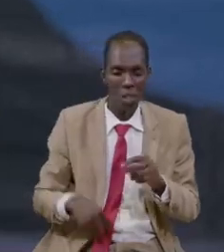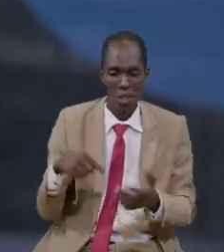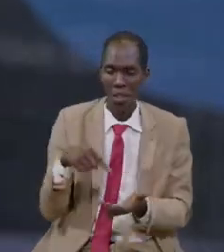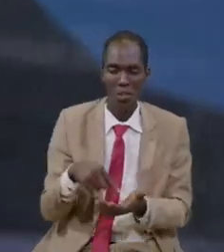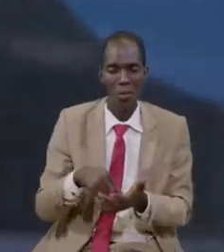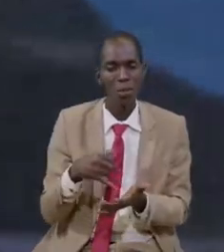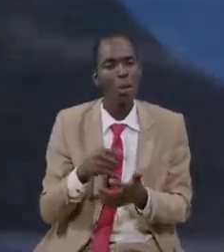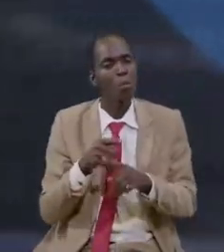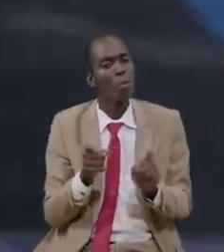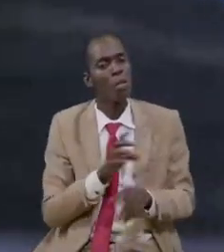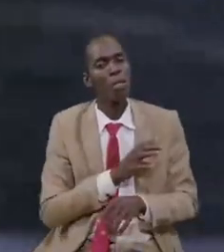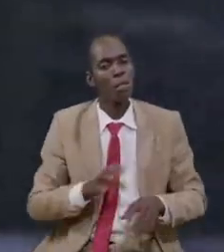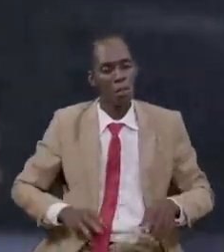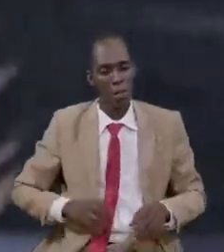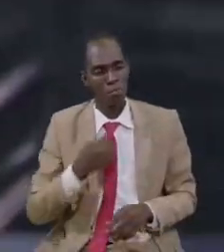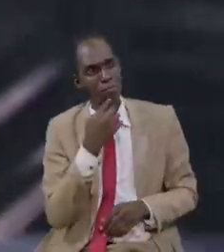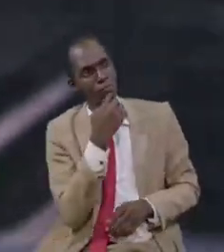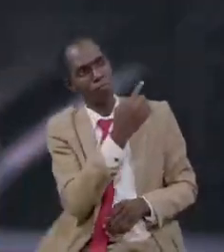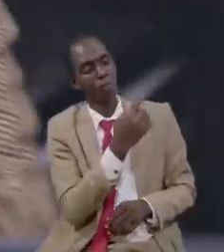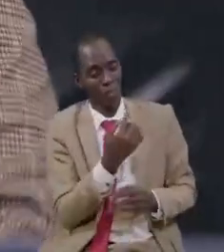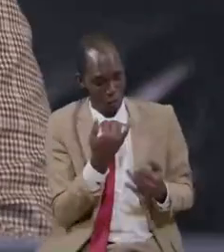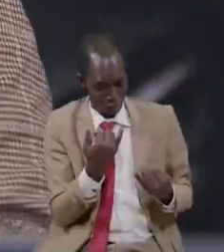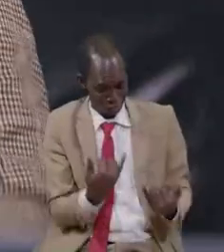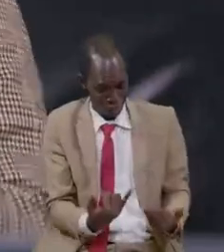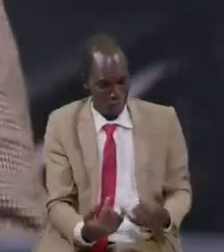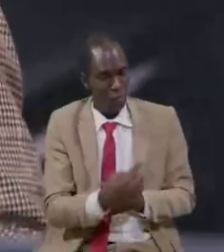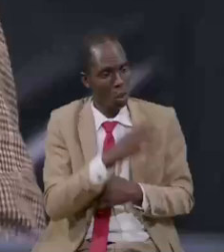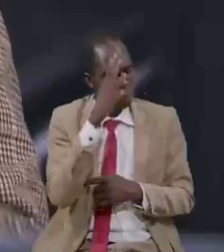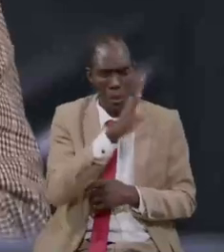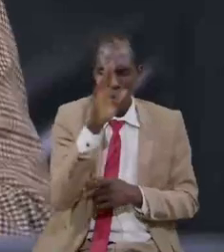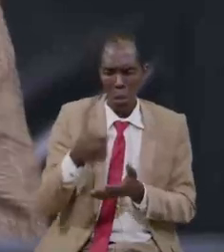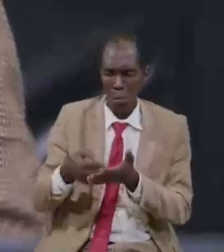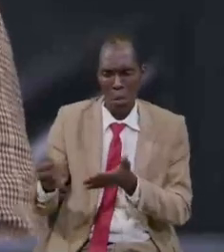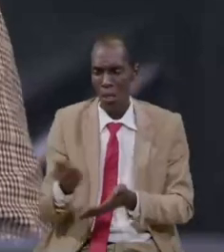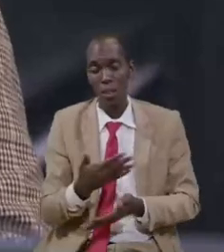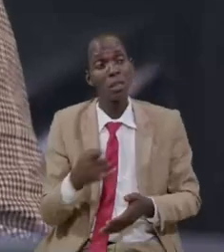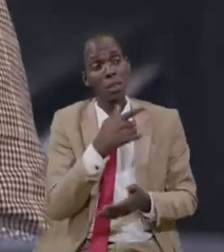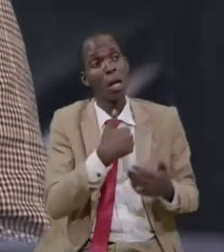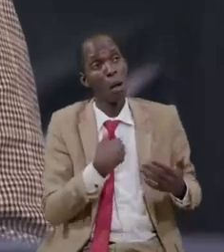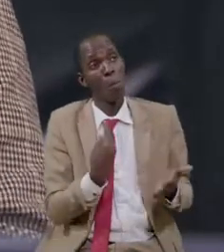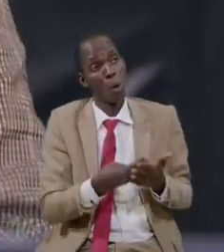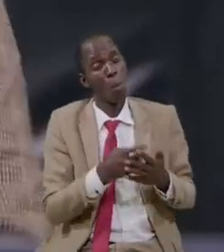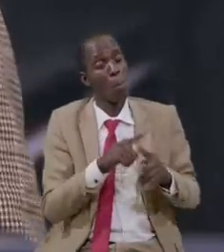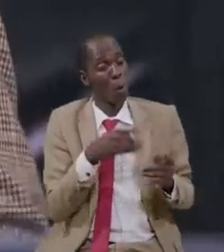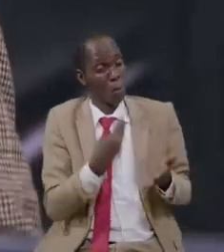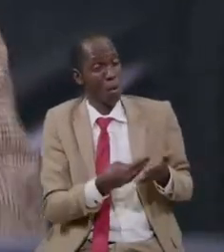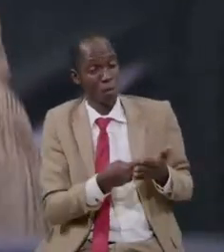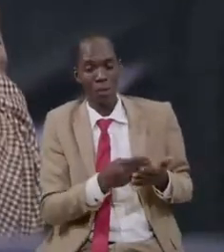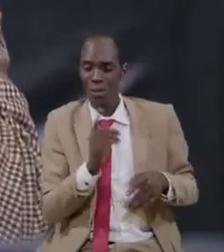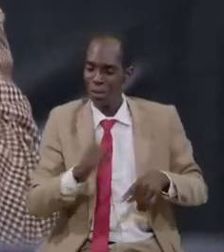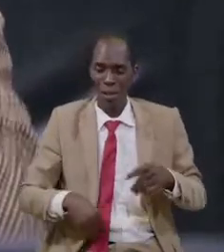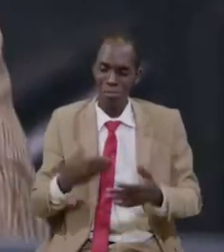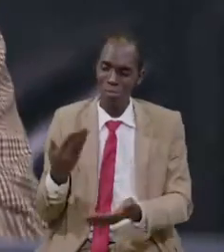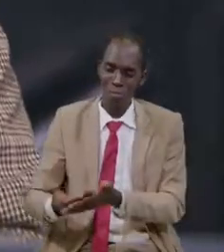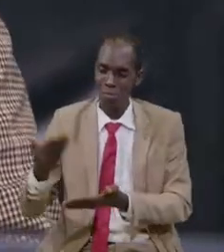ça. Christ a dit aujourd'hui, tu n'as rien payé, même s'il avait l'argent. L'argent ne peut pas acheter